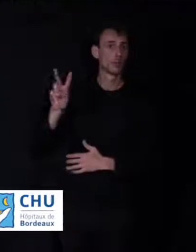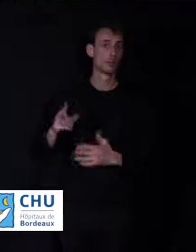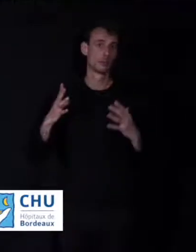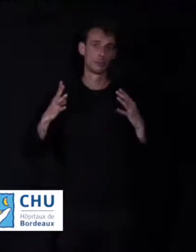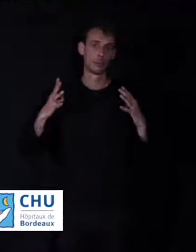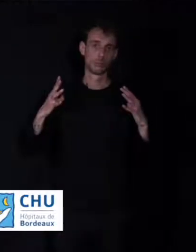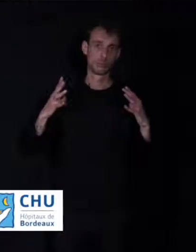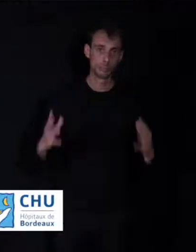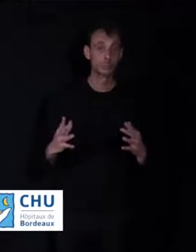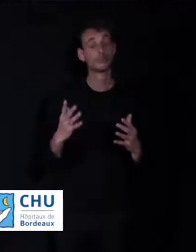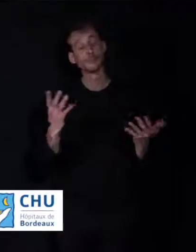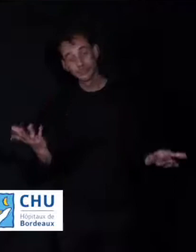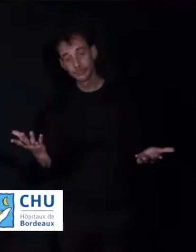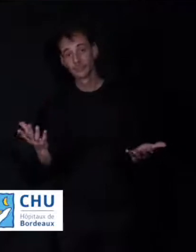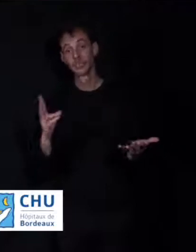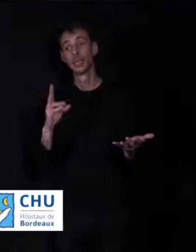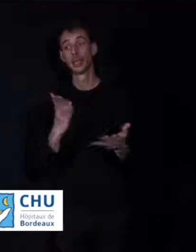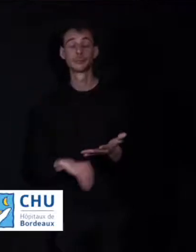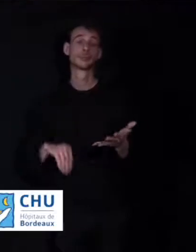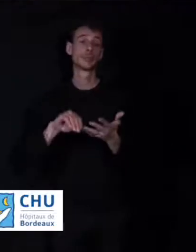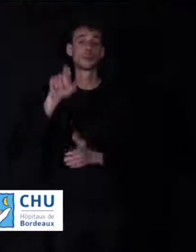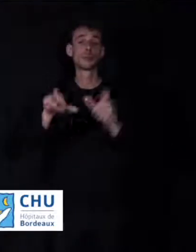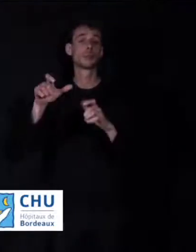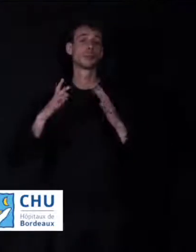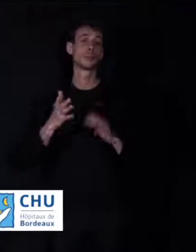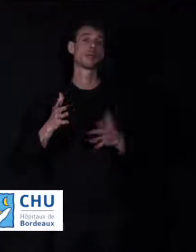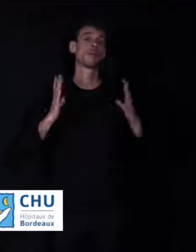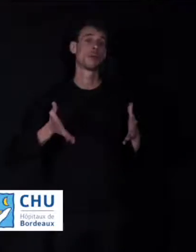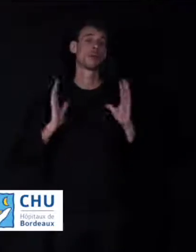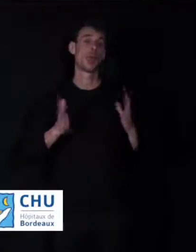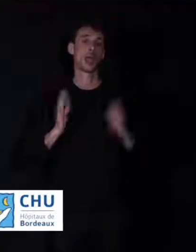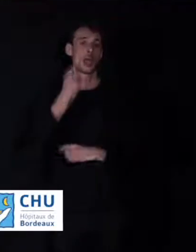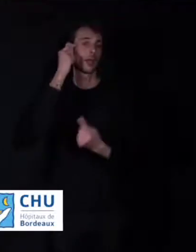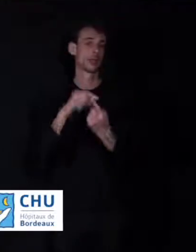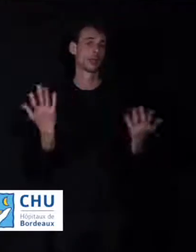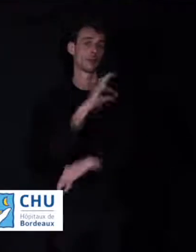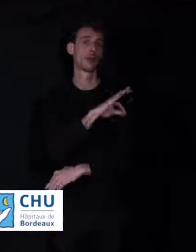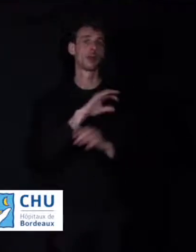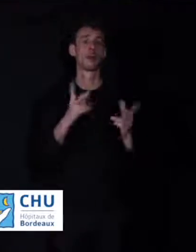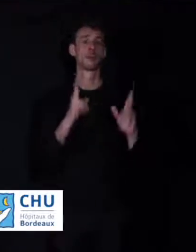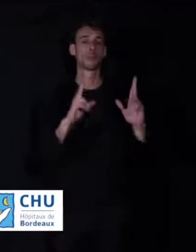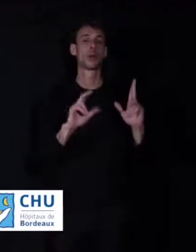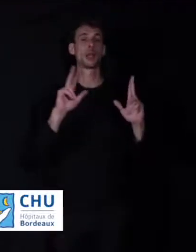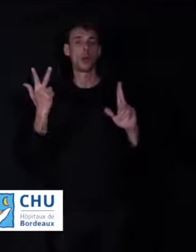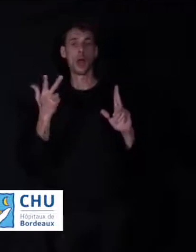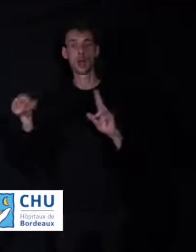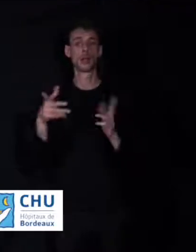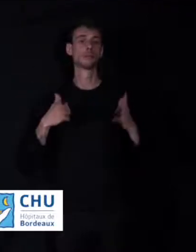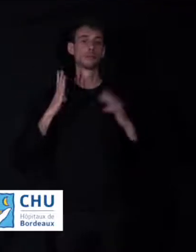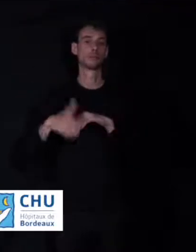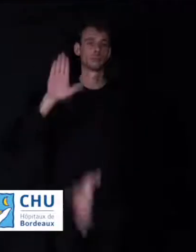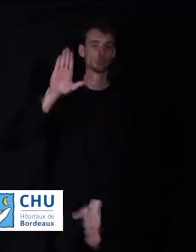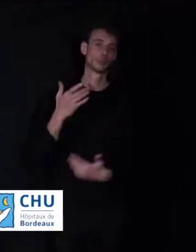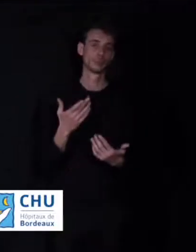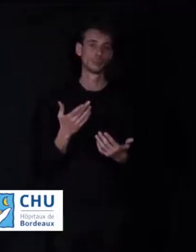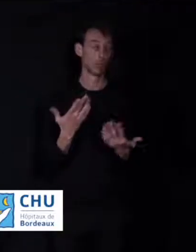entrer dans des essais cliniques de phase 3 dont on va parler tout à l'heure, et même dans des essais cliniques de phase 1 encore plus préliminaires. Alors on dit beaucoup, alors quels